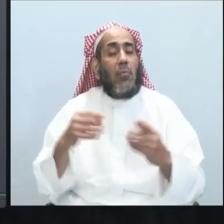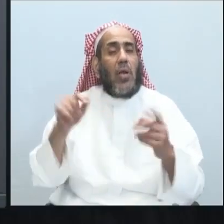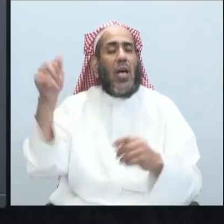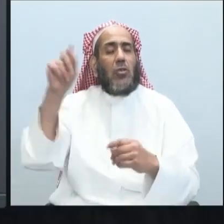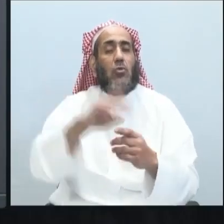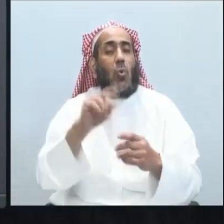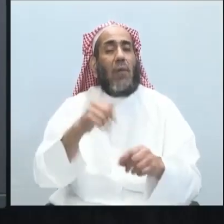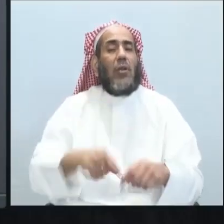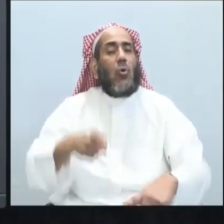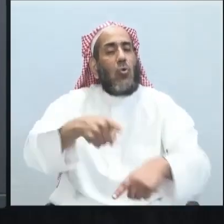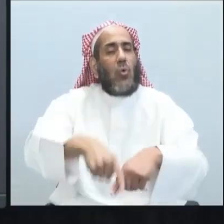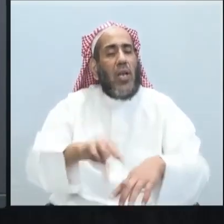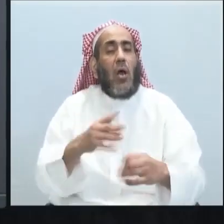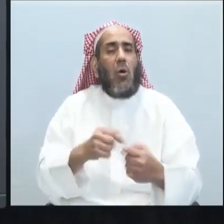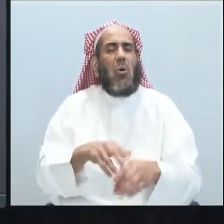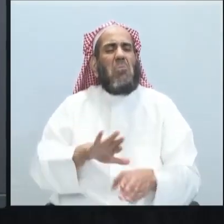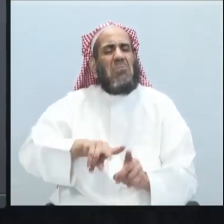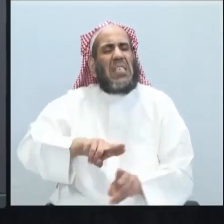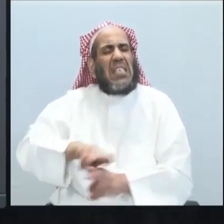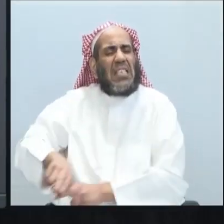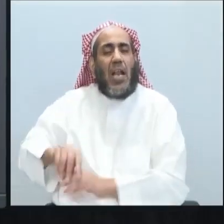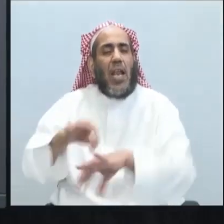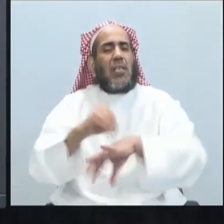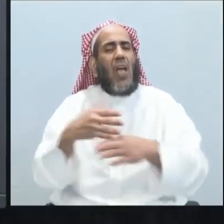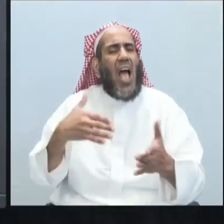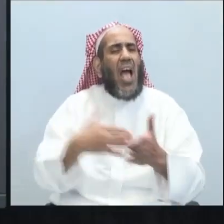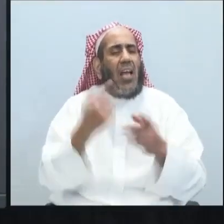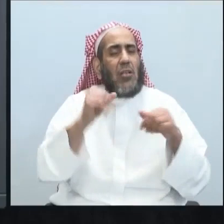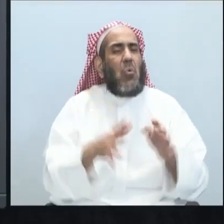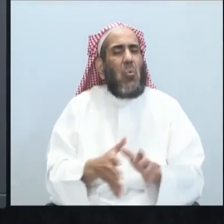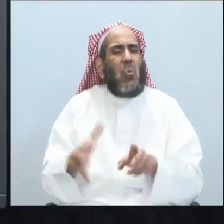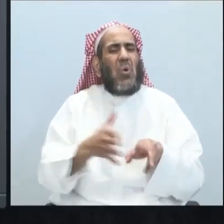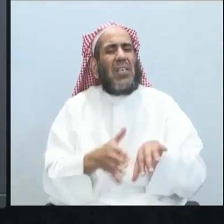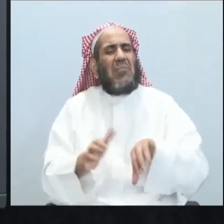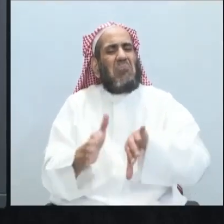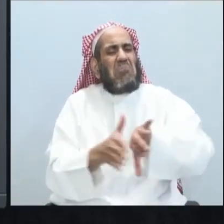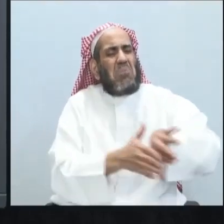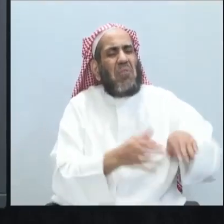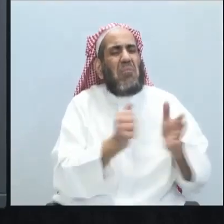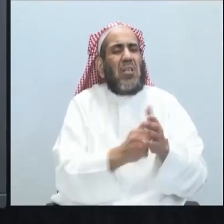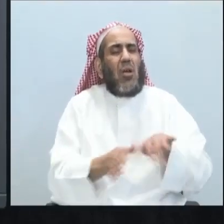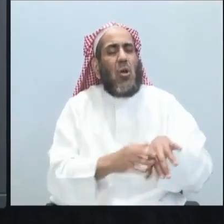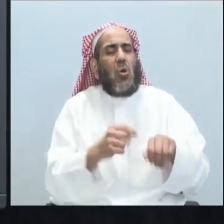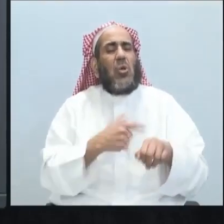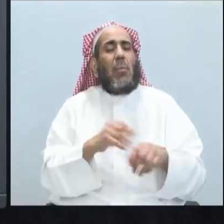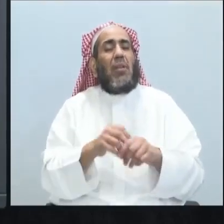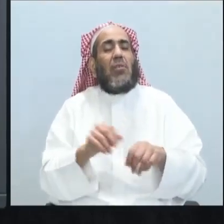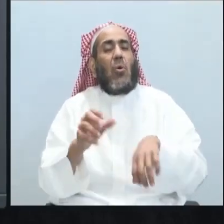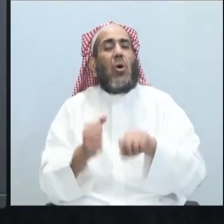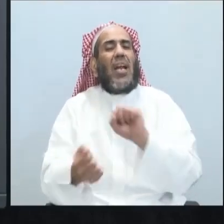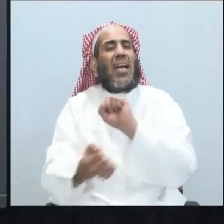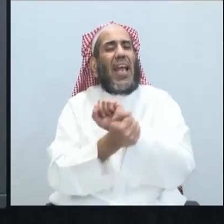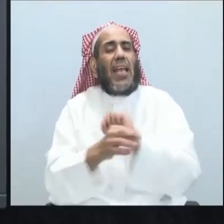وافلاطون في الفلسفه اليونانيه وقد اعتزل الناس في اخر حياته واحتباس في بيته احتبس في بسه وسمى نفسه رهين